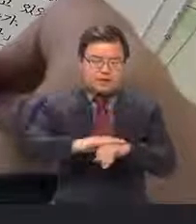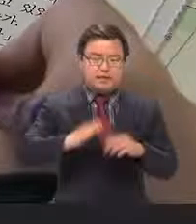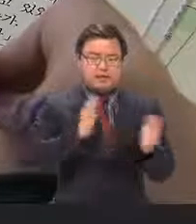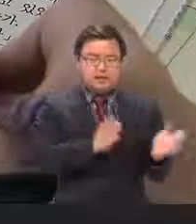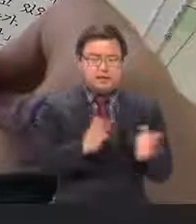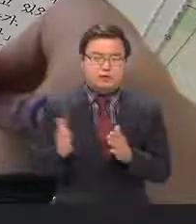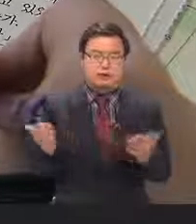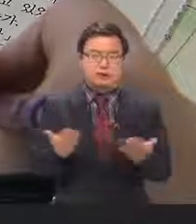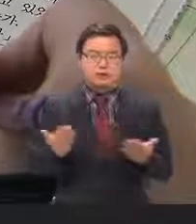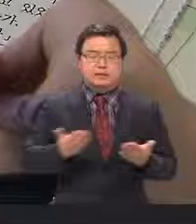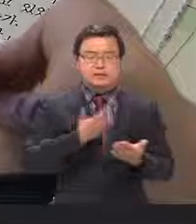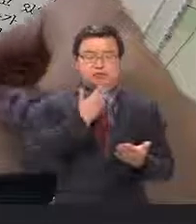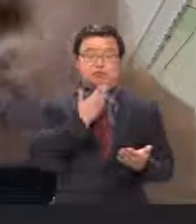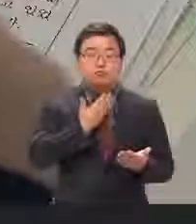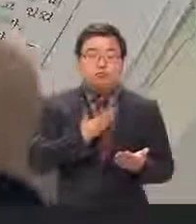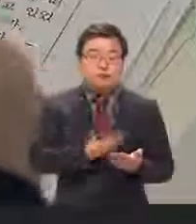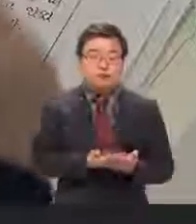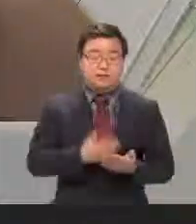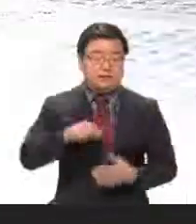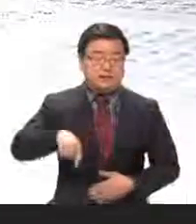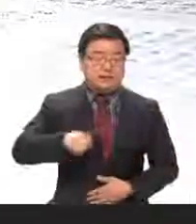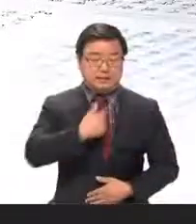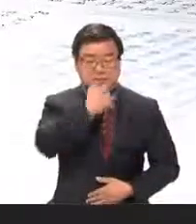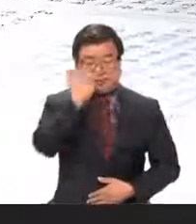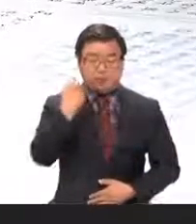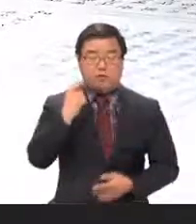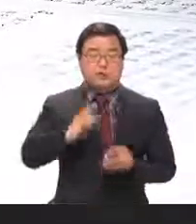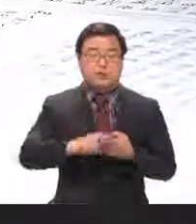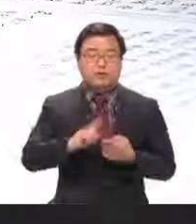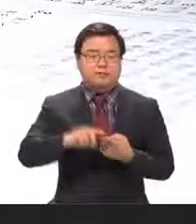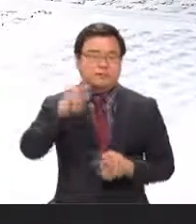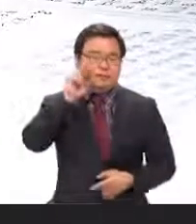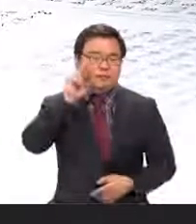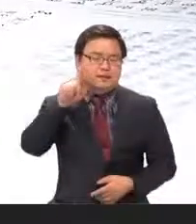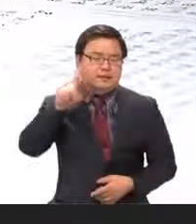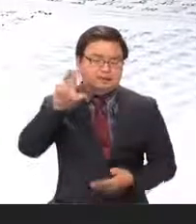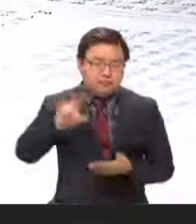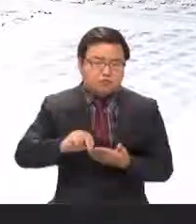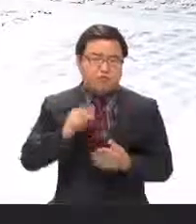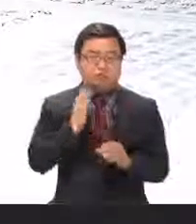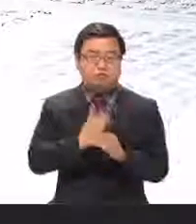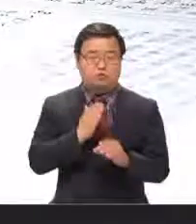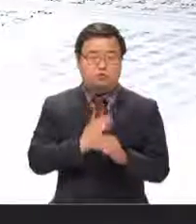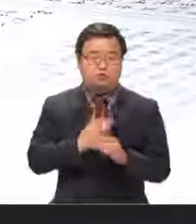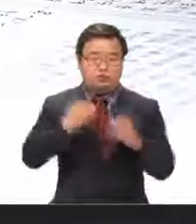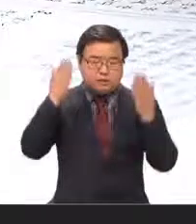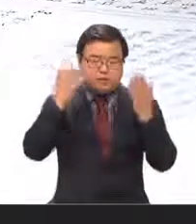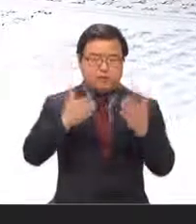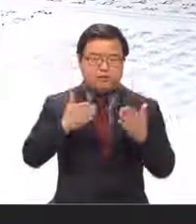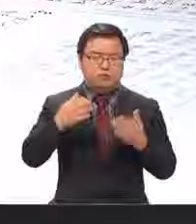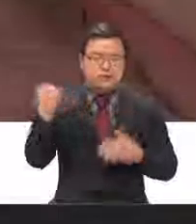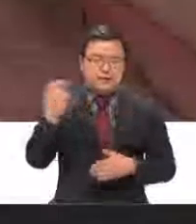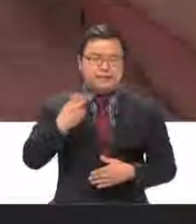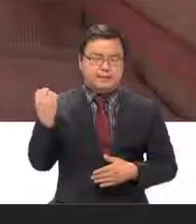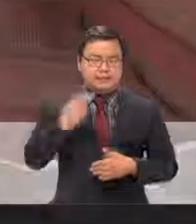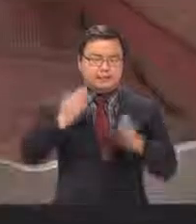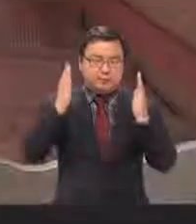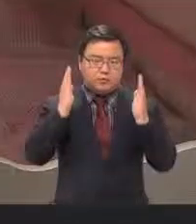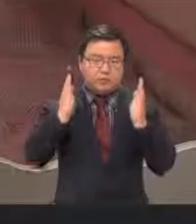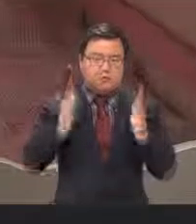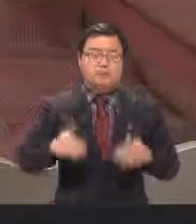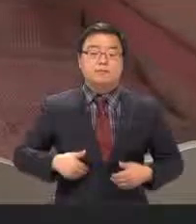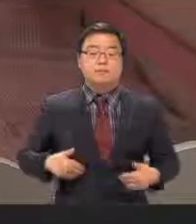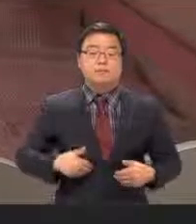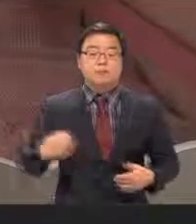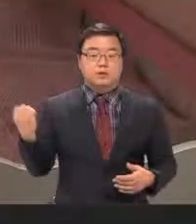것이 중요합니다 자신이 취약한 부분과 틀렸던 문제를 위주로 집중적으로 복습해 야 합니다 특히